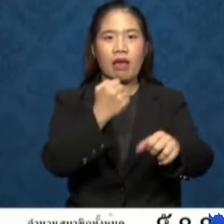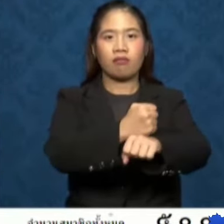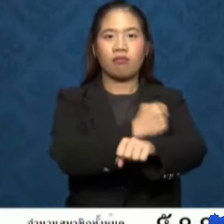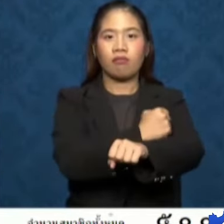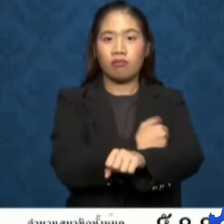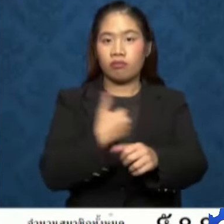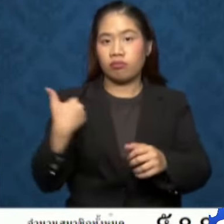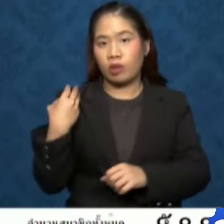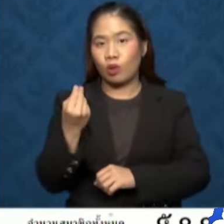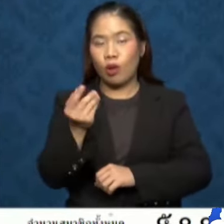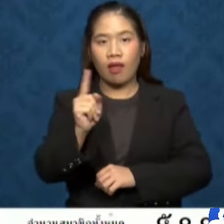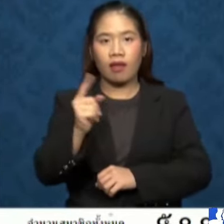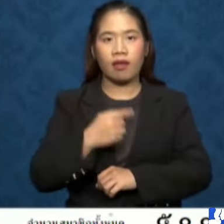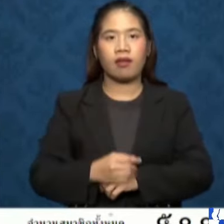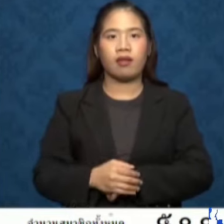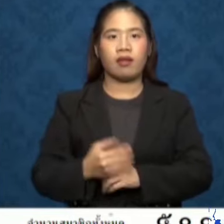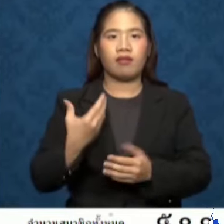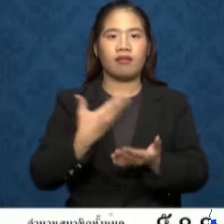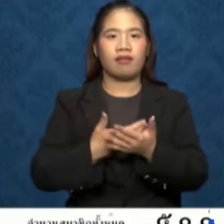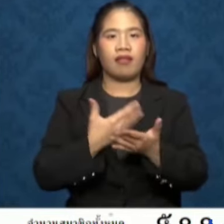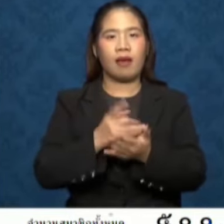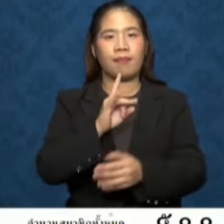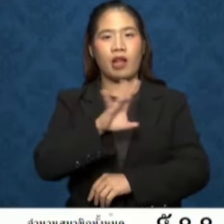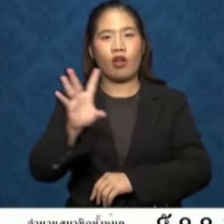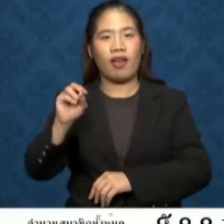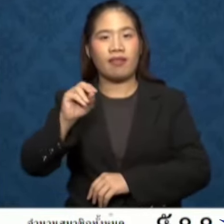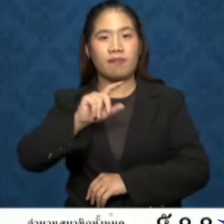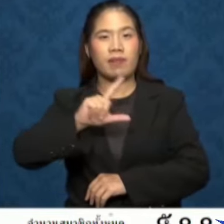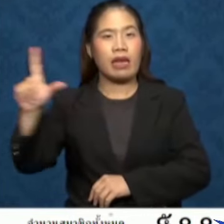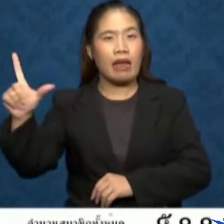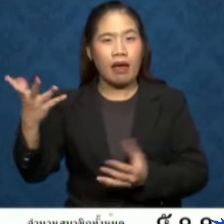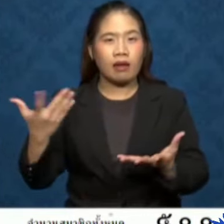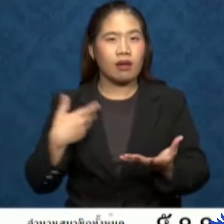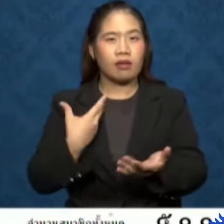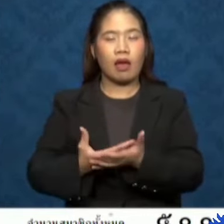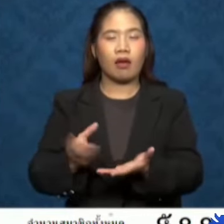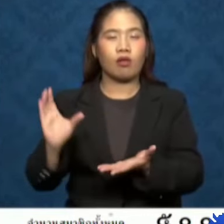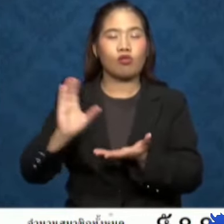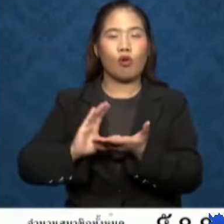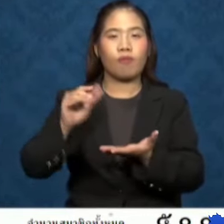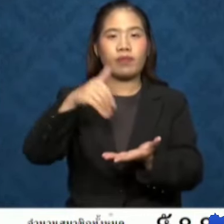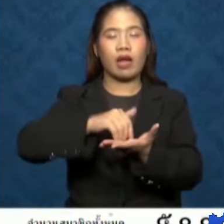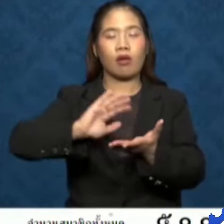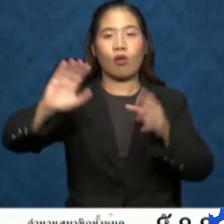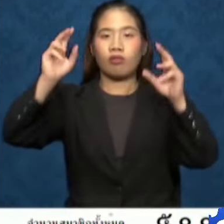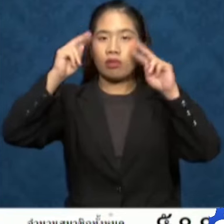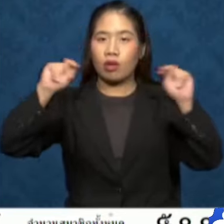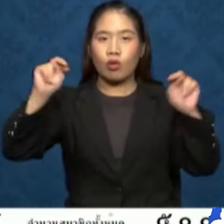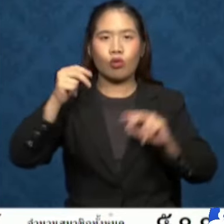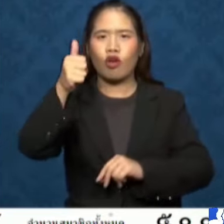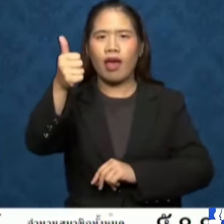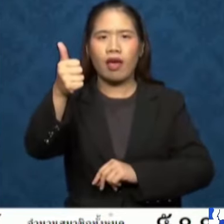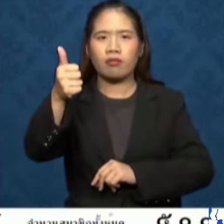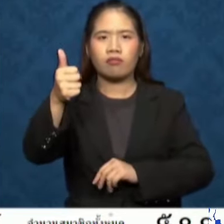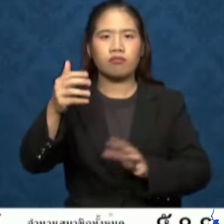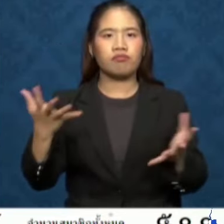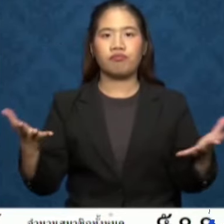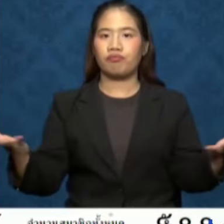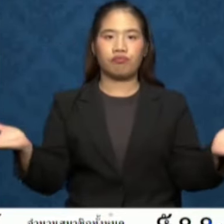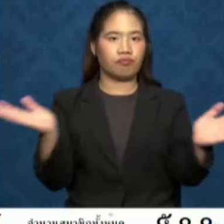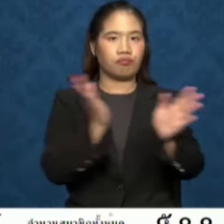ไหร่ 850ล้านไปตัดจากอย่างอื่นก็ได้ตัดจากงบกลางท่านนายกก็ได้ไม่